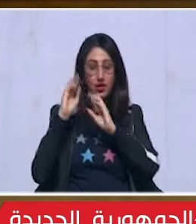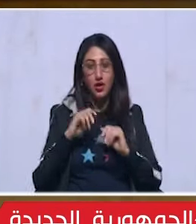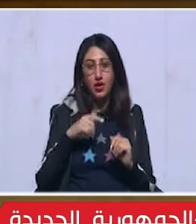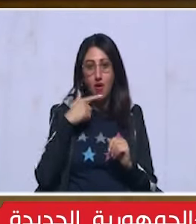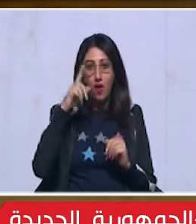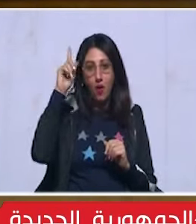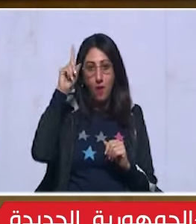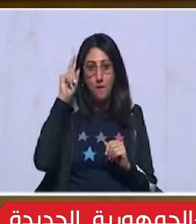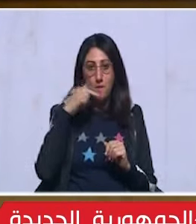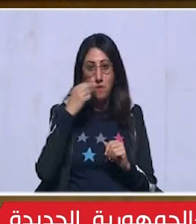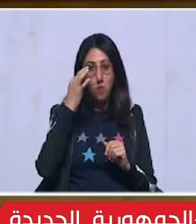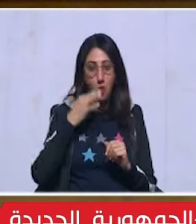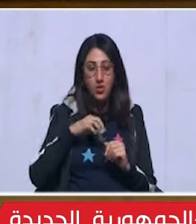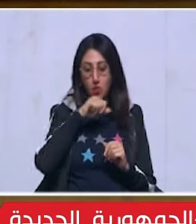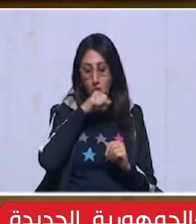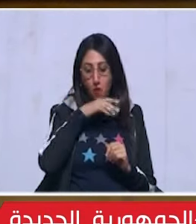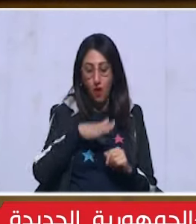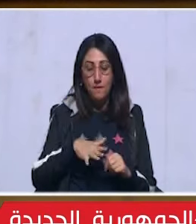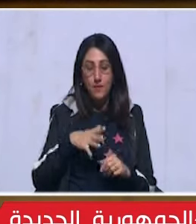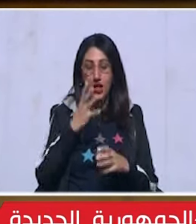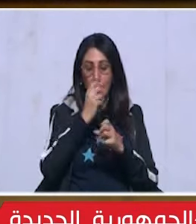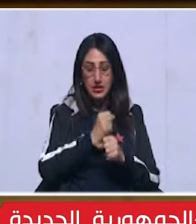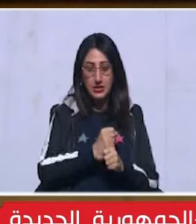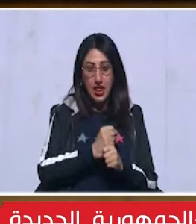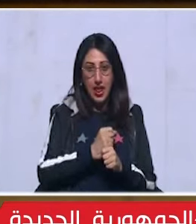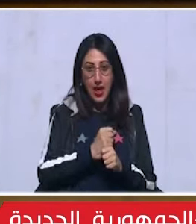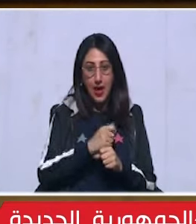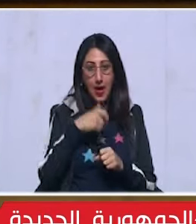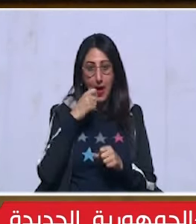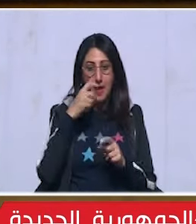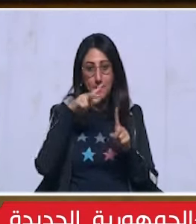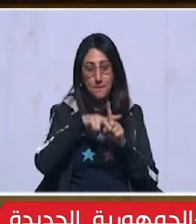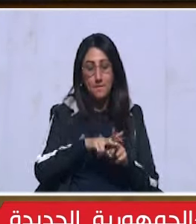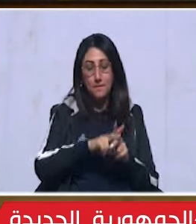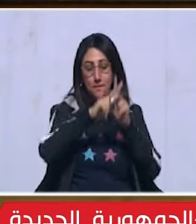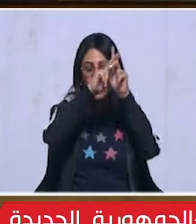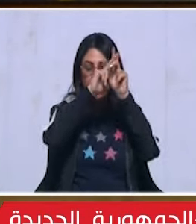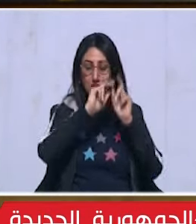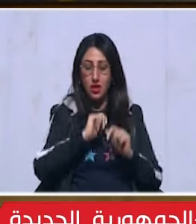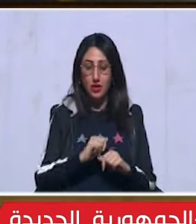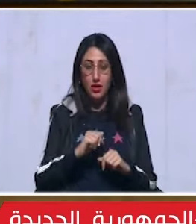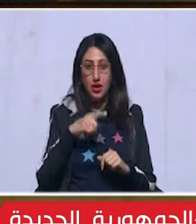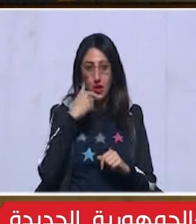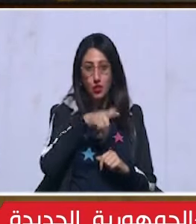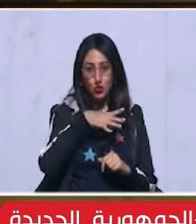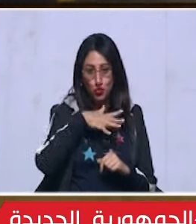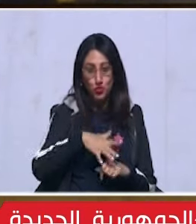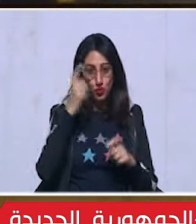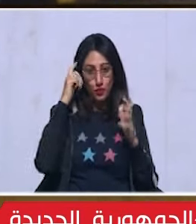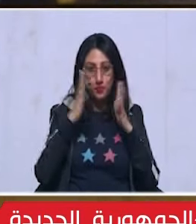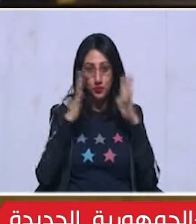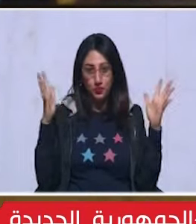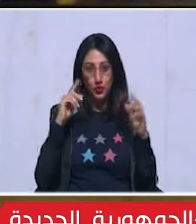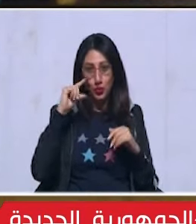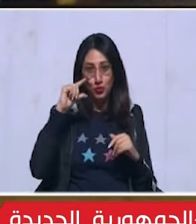الخاصه بسيدنا محمد عليه الصلاه والسلام رحله الاسراء والمعراج يسعدني جدا ان يكون معنا فضيله العالم الجليل الاستاذ